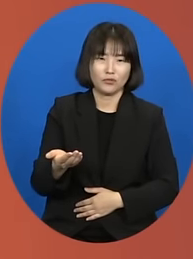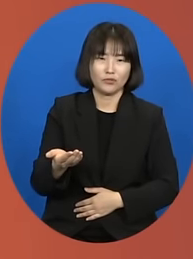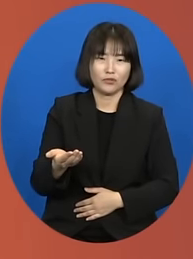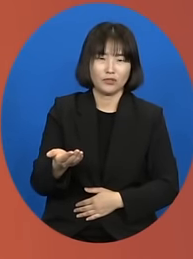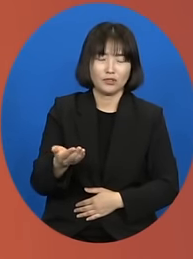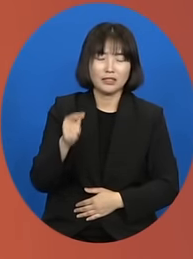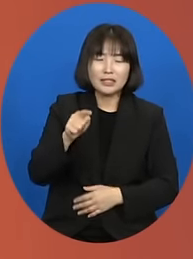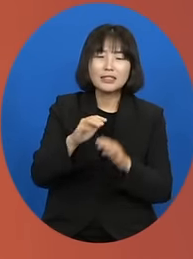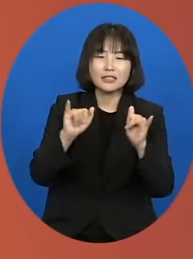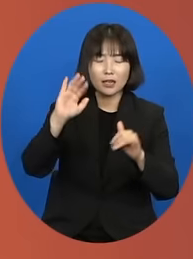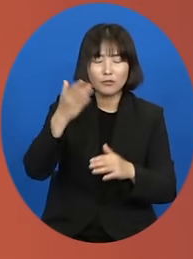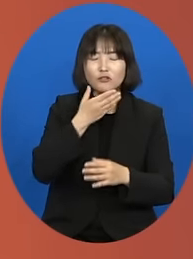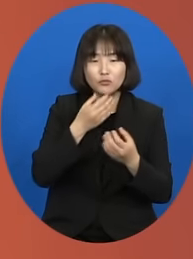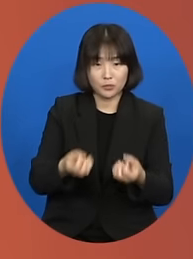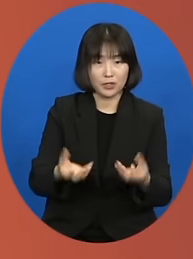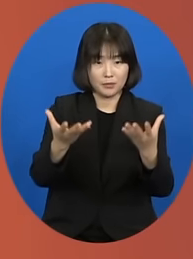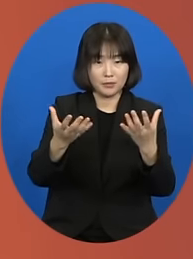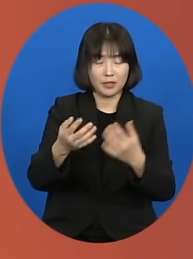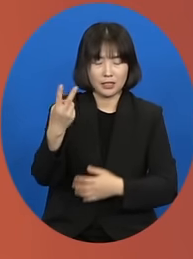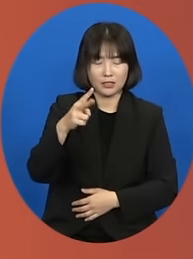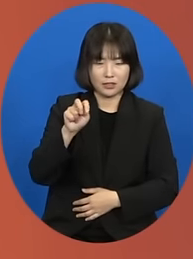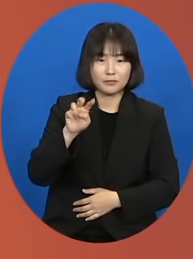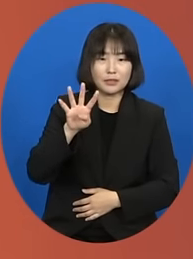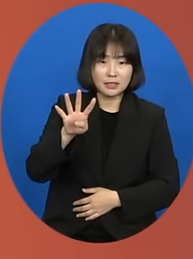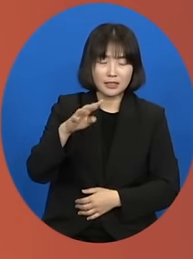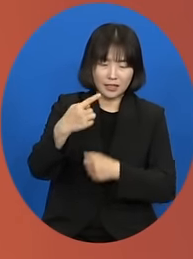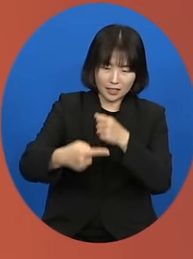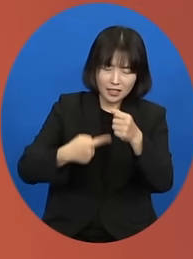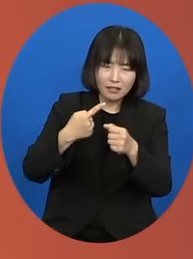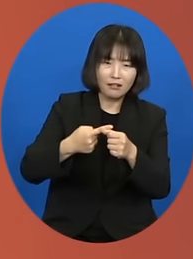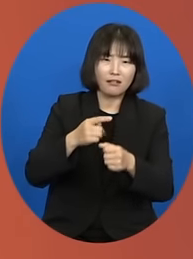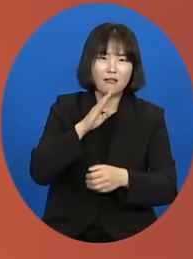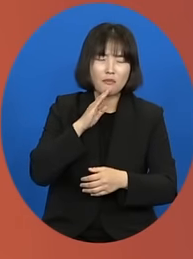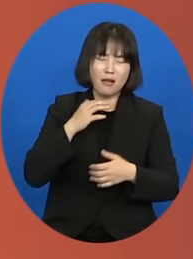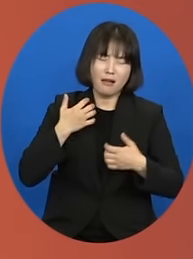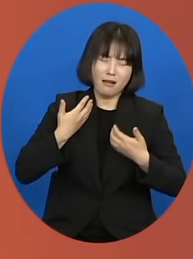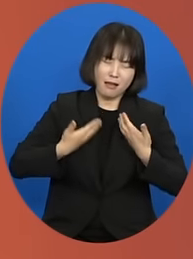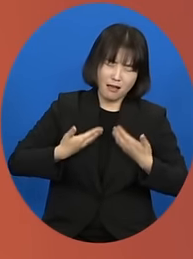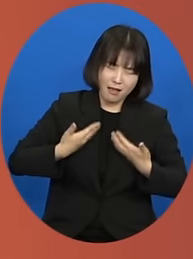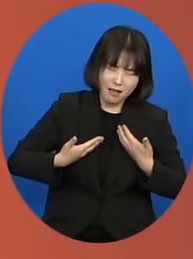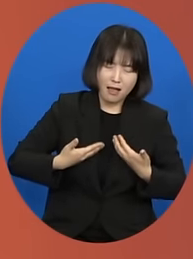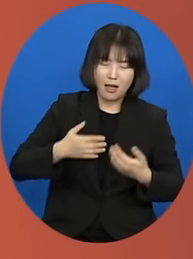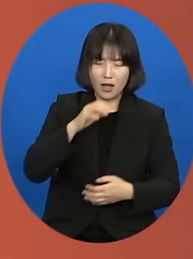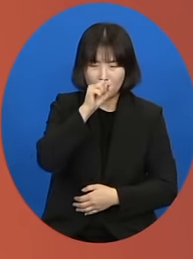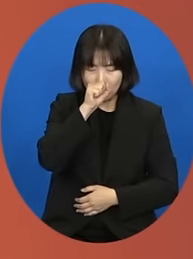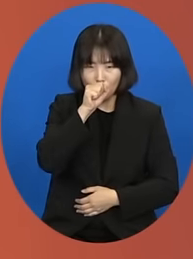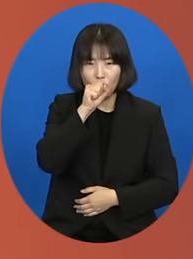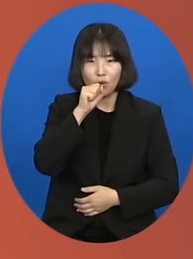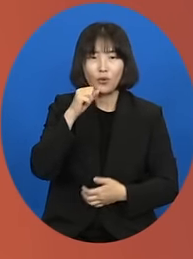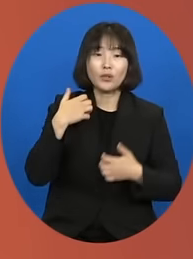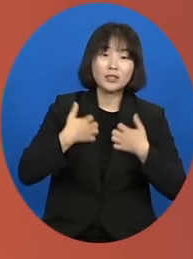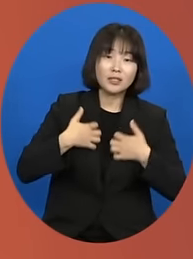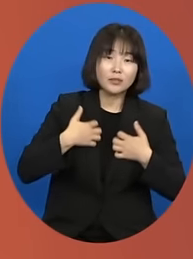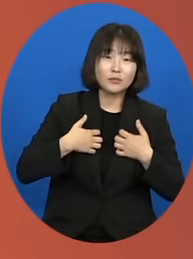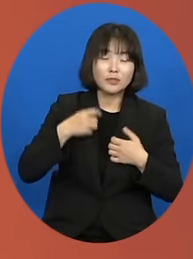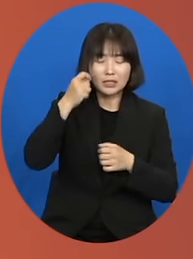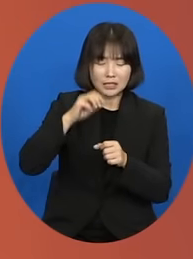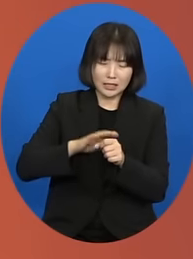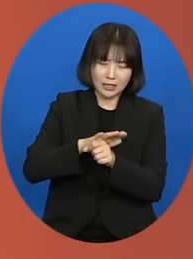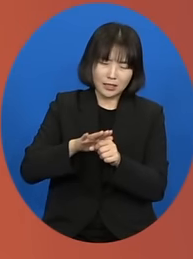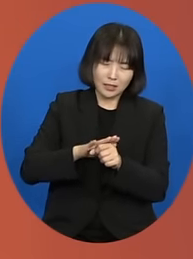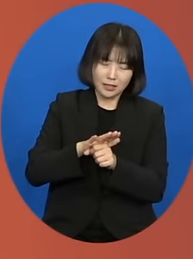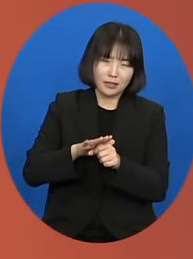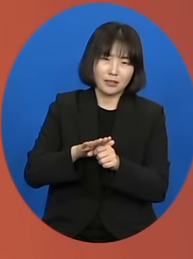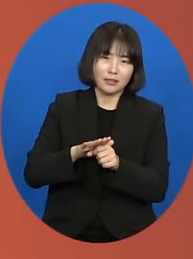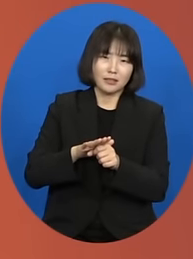축복합니다. 2024년 한 해 정말 분주하고 바쁘고 좋고 기쁘고 슬픈 일들이 얼마나 많이 우리들 가운데 벌어질지 저희는 상상할